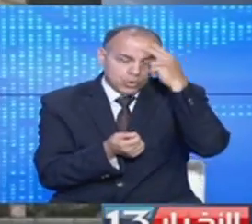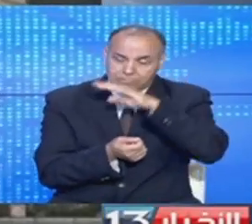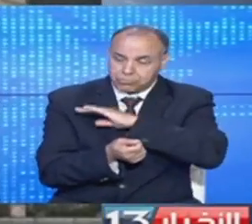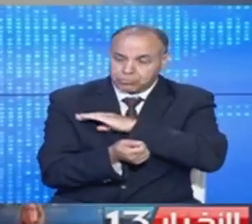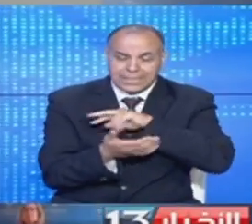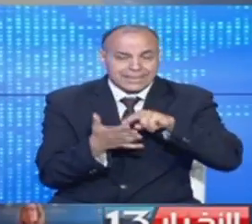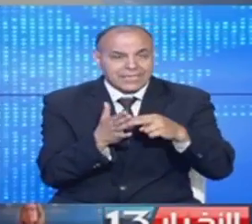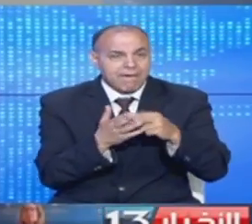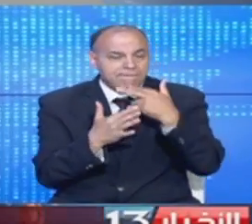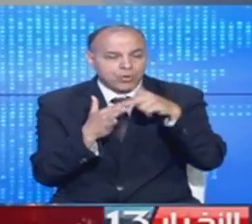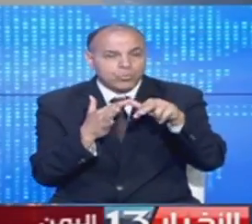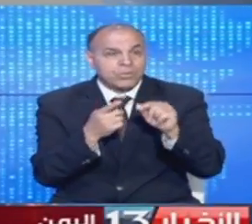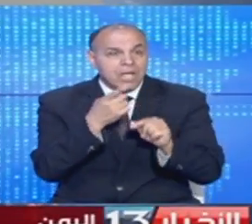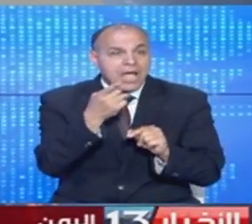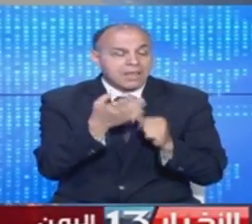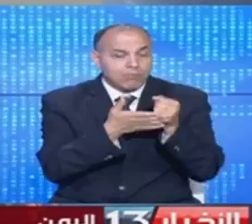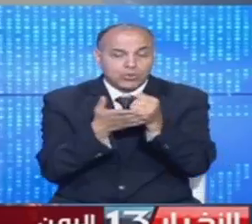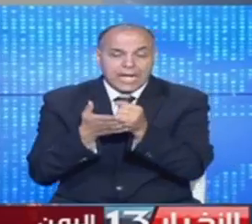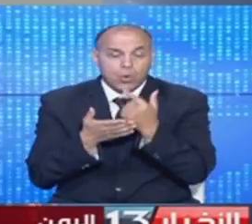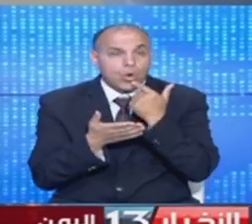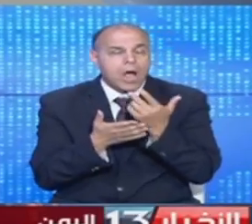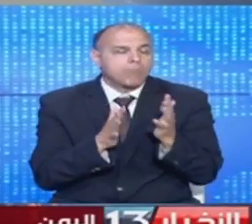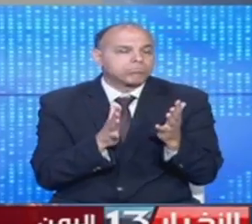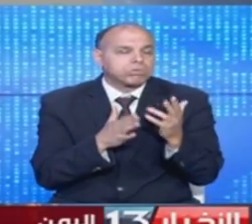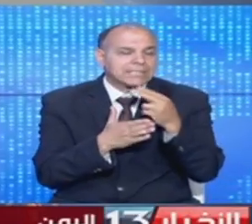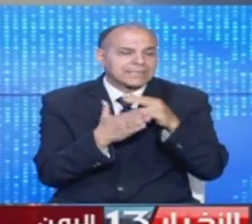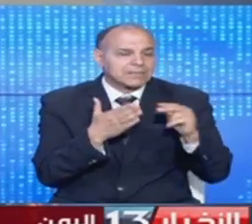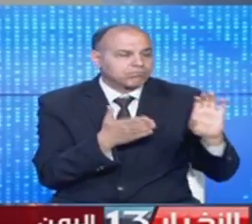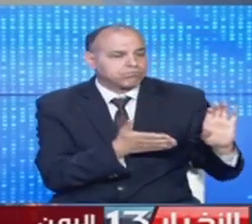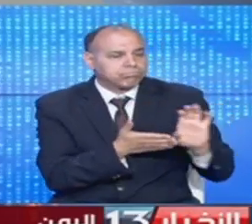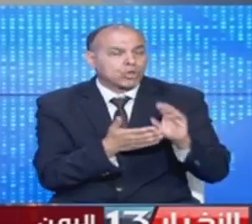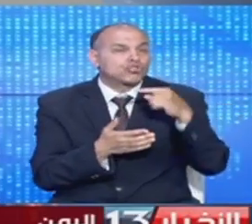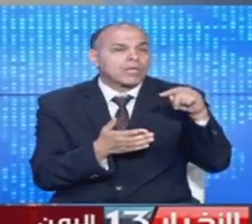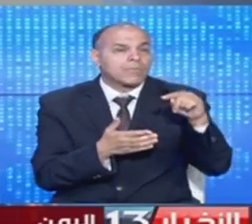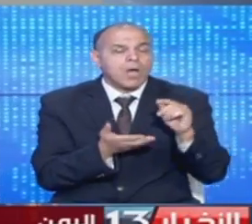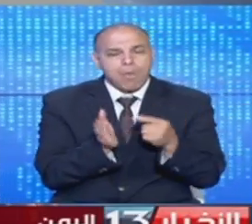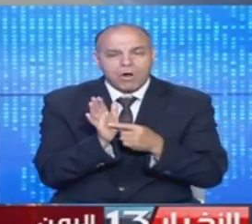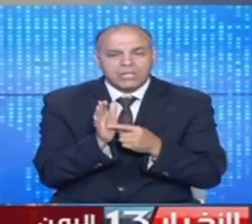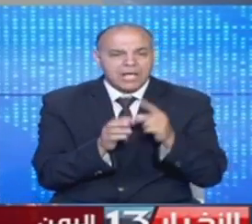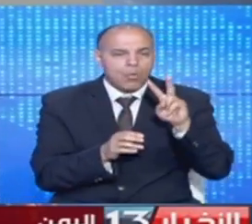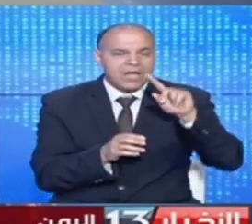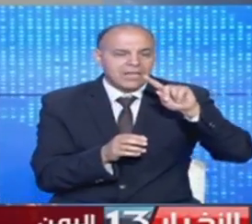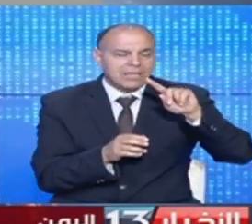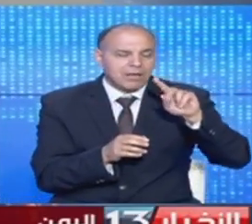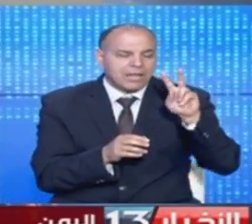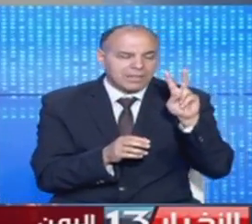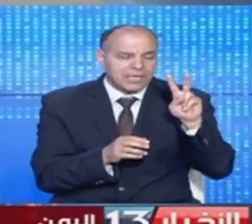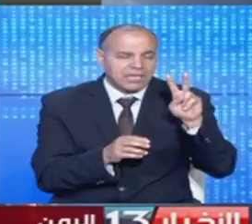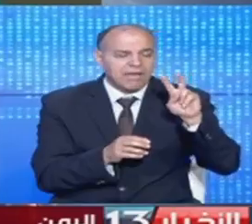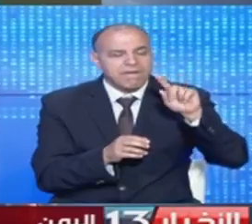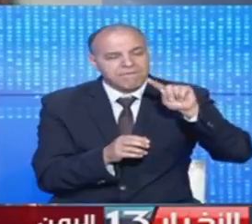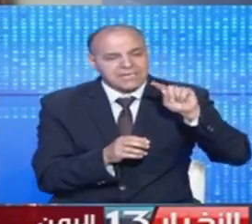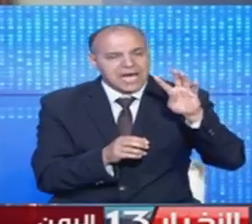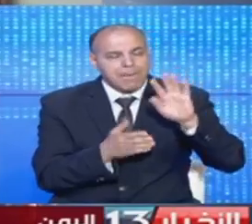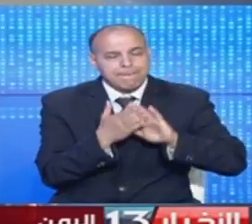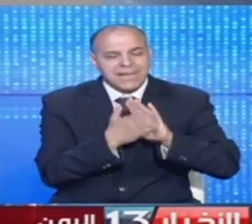عبر تقنية الفيديو. هذه المساعدات لا تتجاوز نصف التمويل المطلوب والمقدر ب 2.41 مليار.